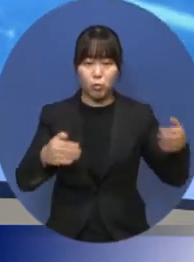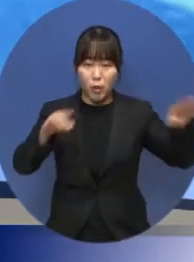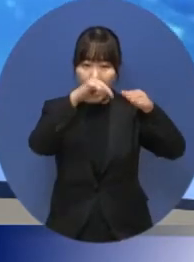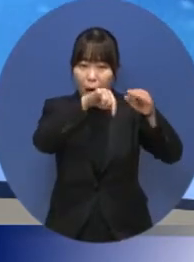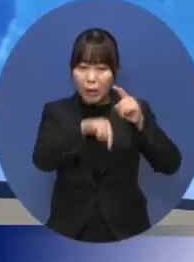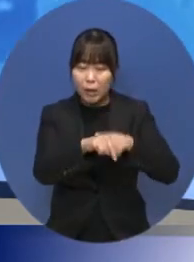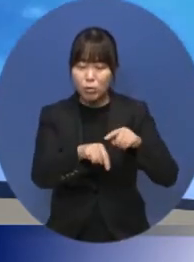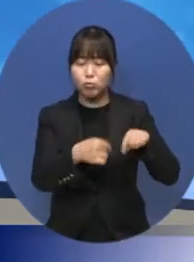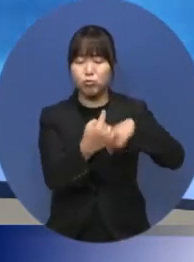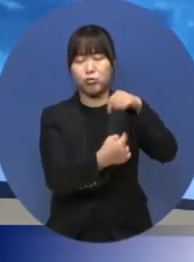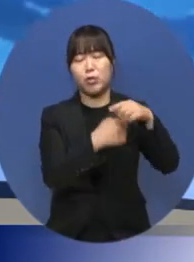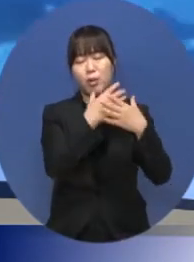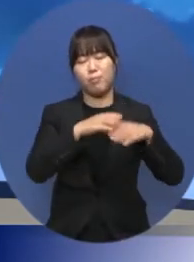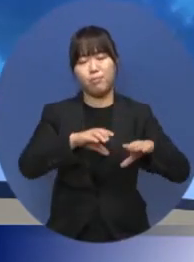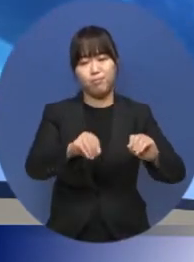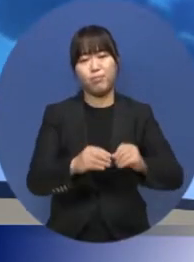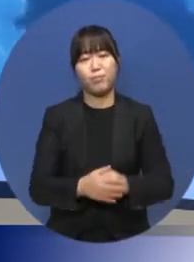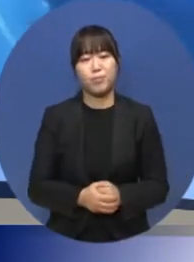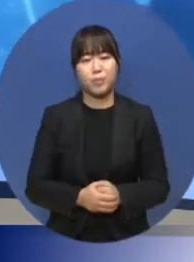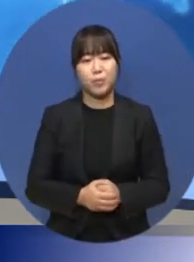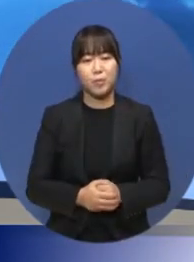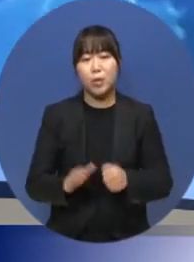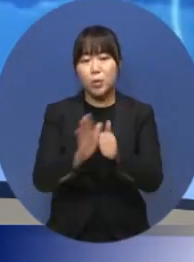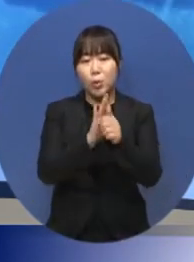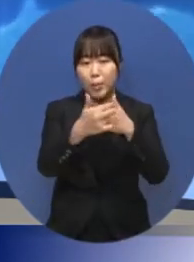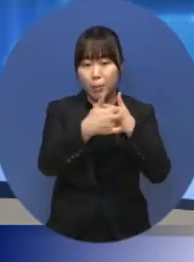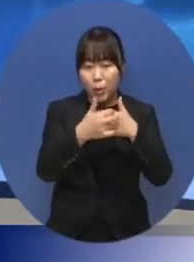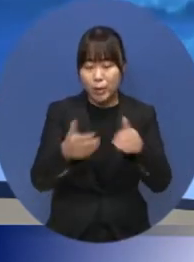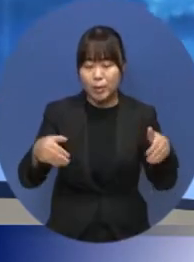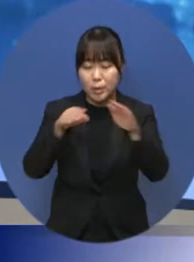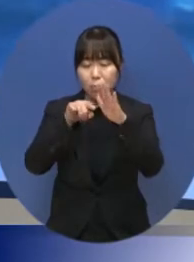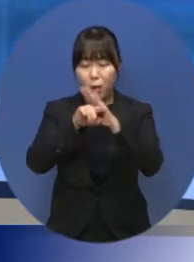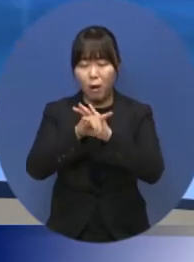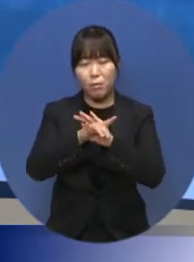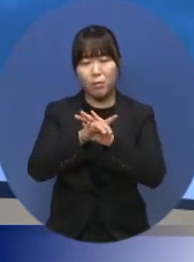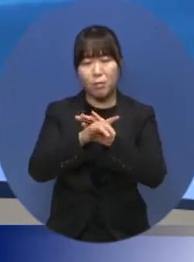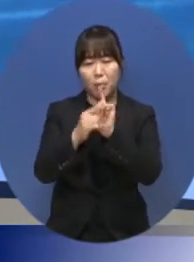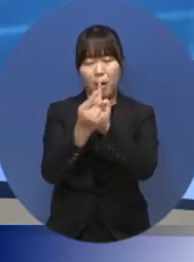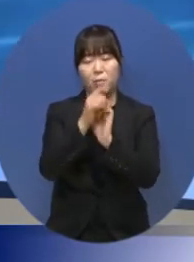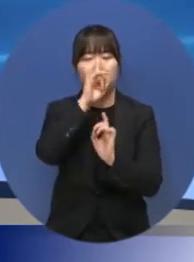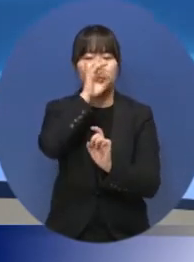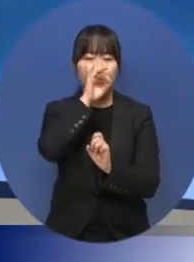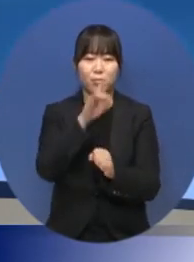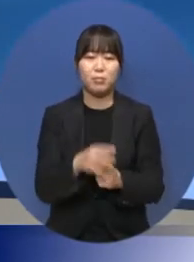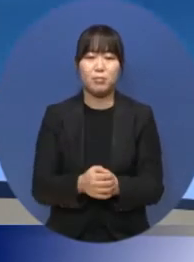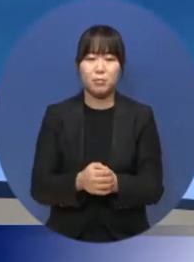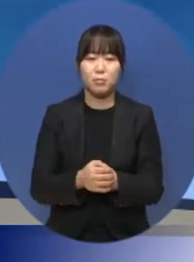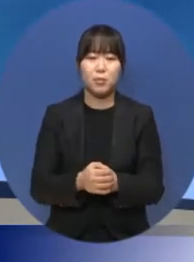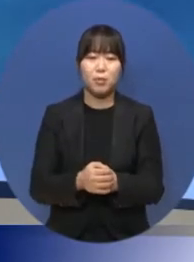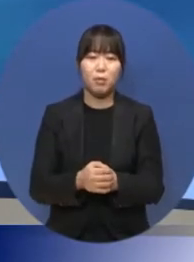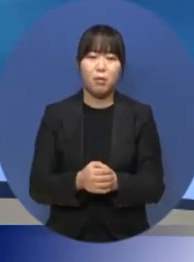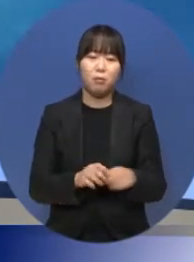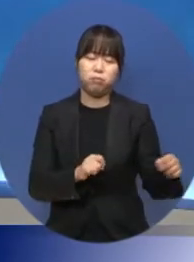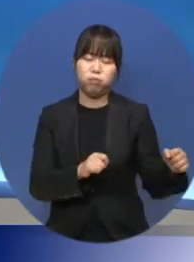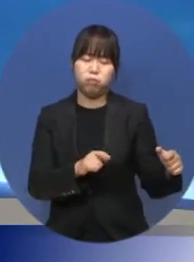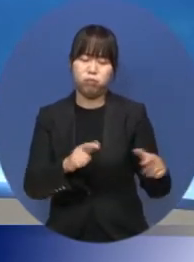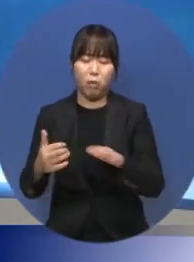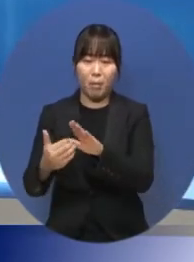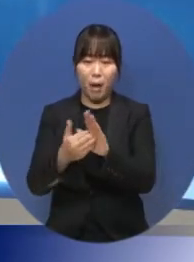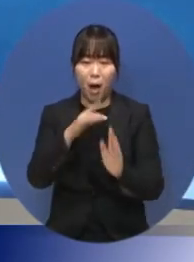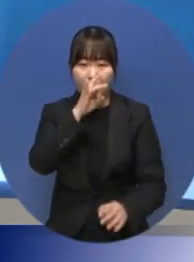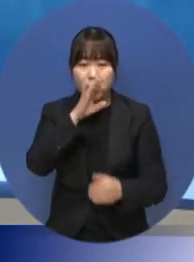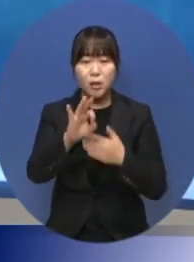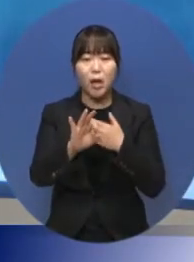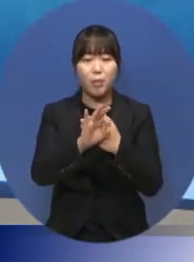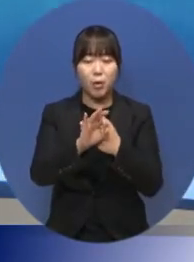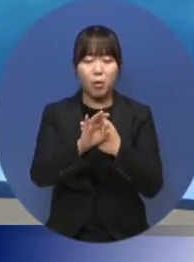운영을 중단했습니다. 요양병원과 시설 면회도 금지됐는데요. 폭발적 확산을 막지